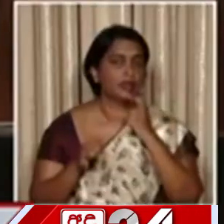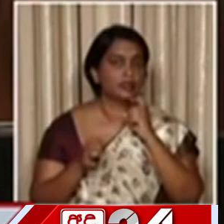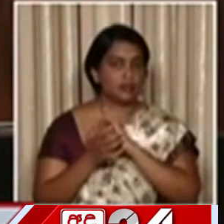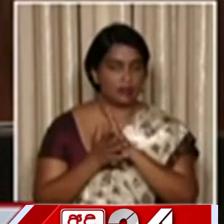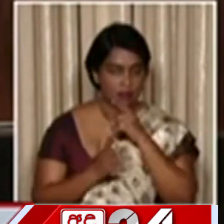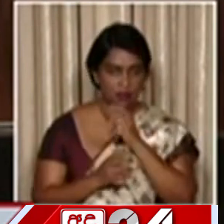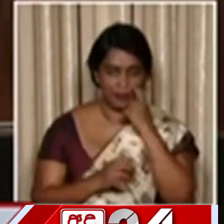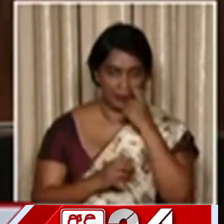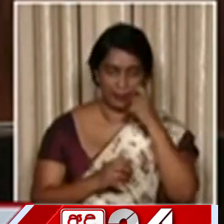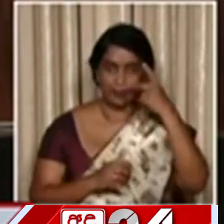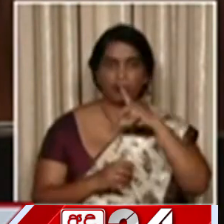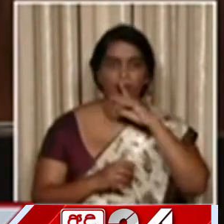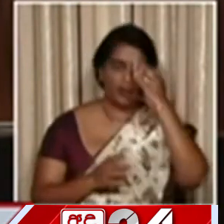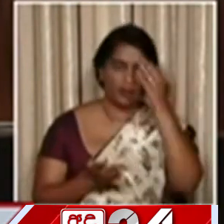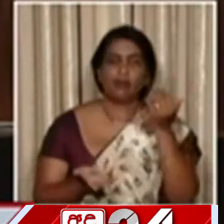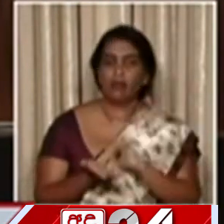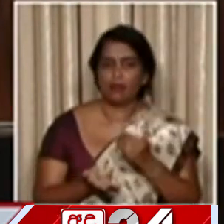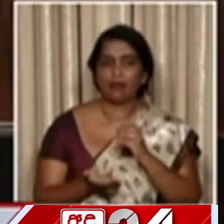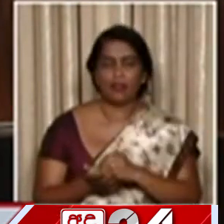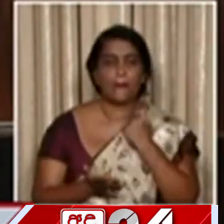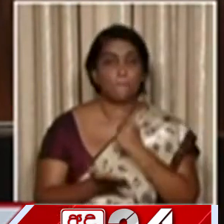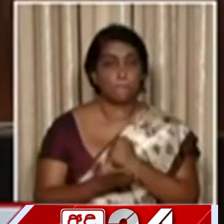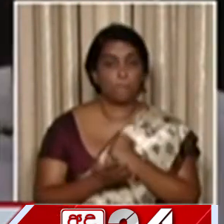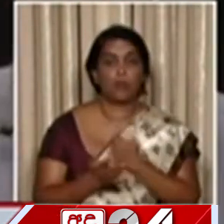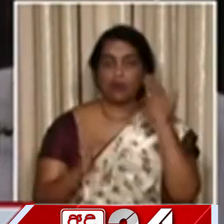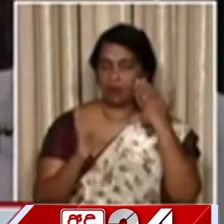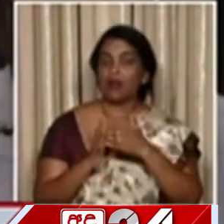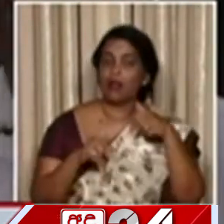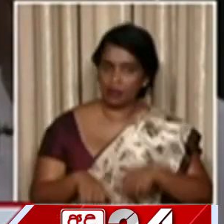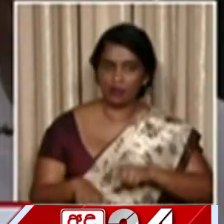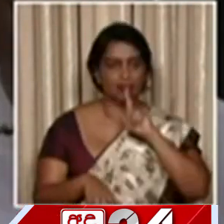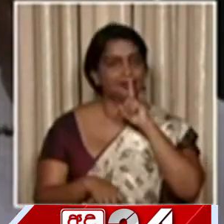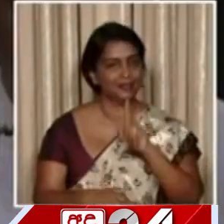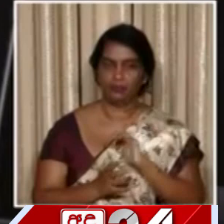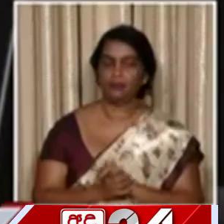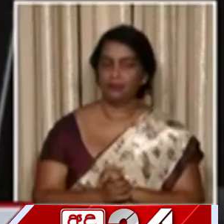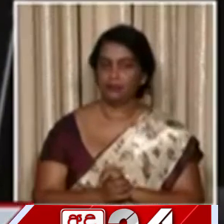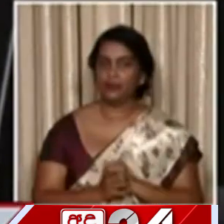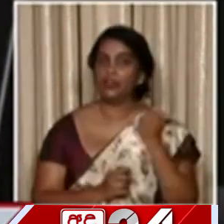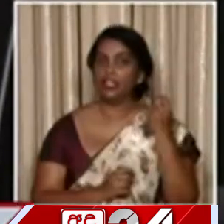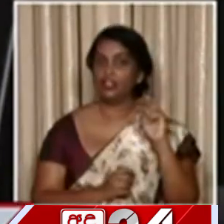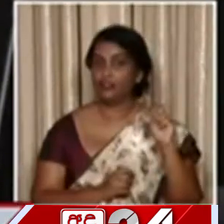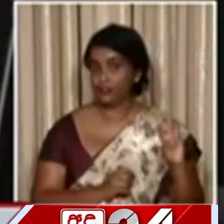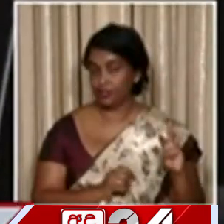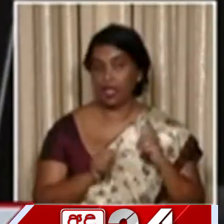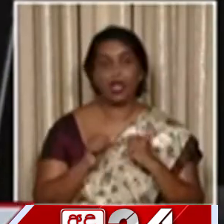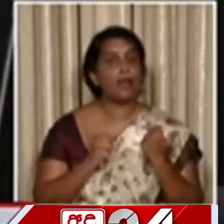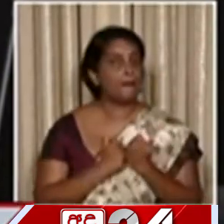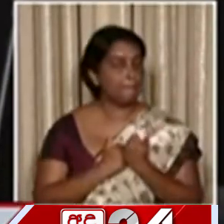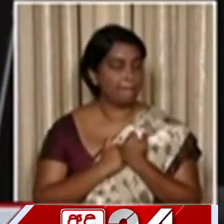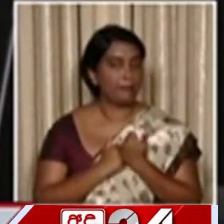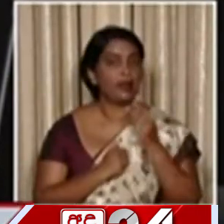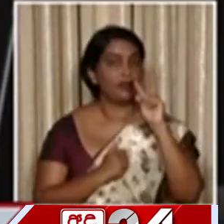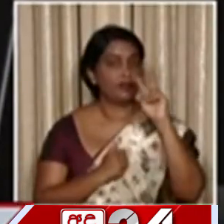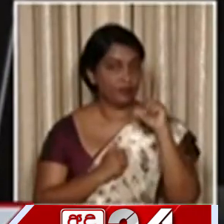කරු නියෝජ කතානායකතුමා නිතර නිතර අහන මහ බැංකු බැඳුම් කර ප්‍රශ්නේ අදත් මම අහනවා 2023 අප්‍රේල් මාසේ